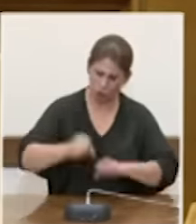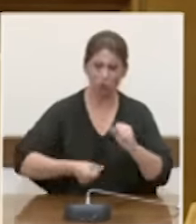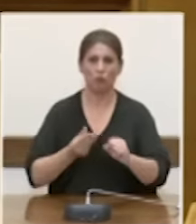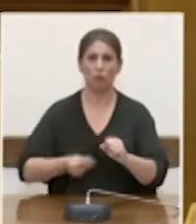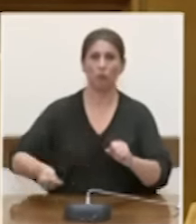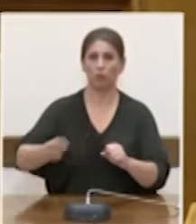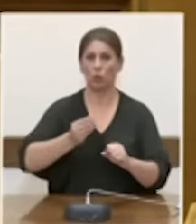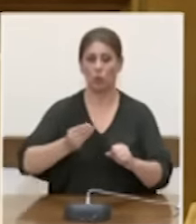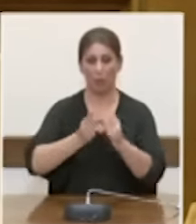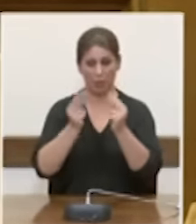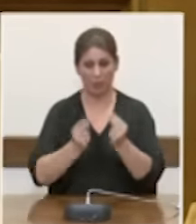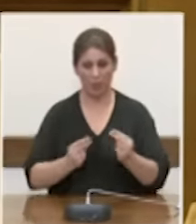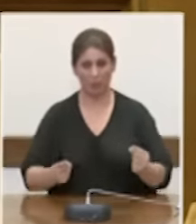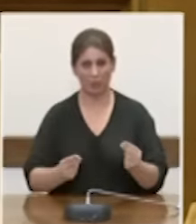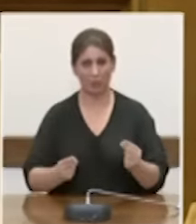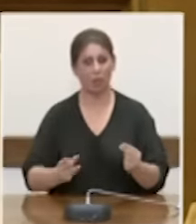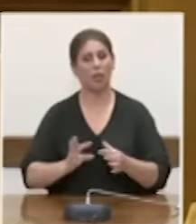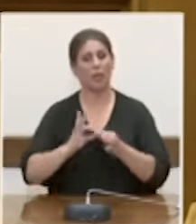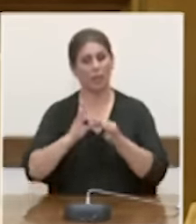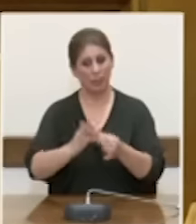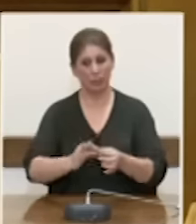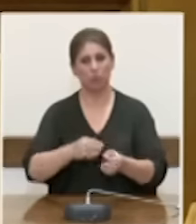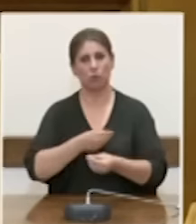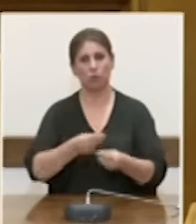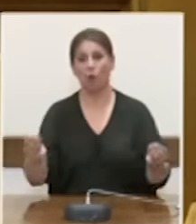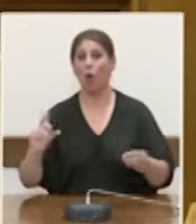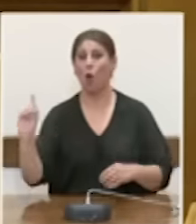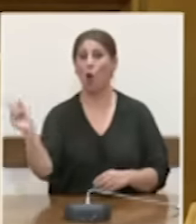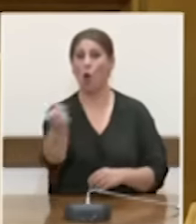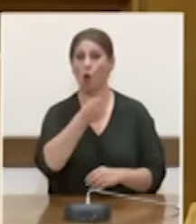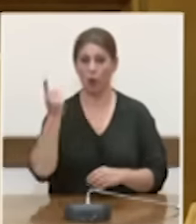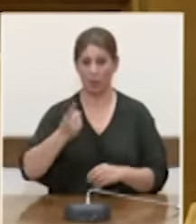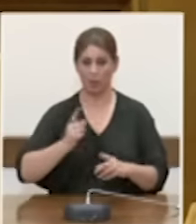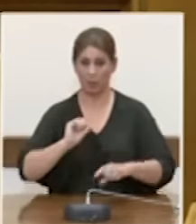αποτελεσματικά να συνεχίσουμε να δίνουμε και όλες τις μάχες